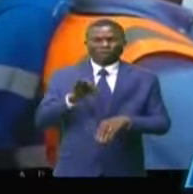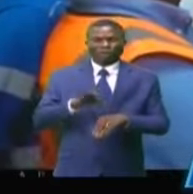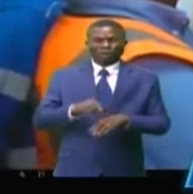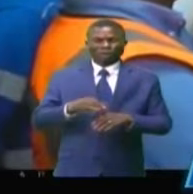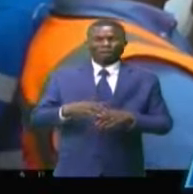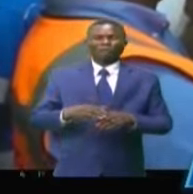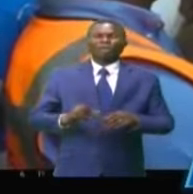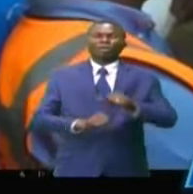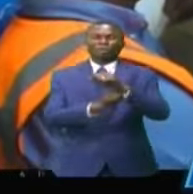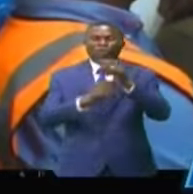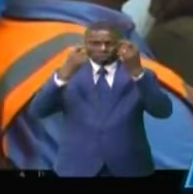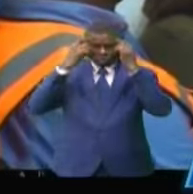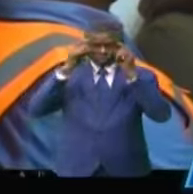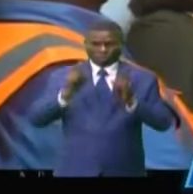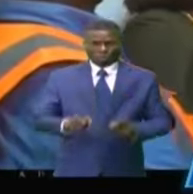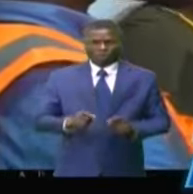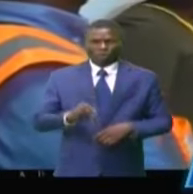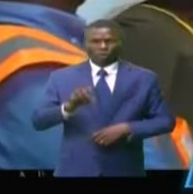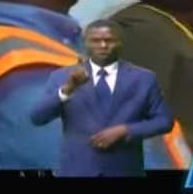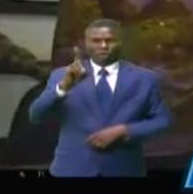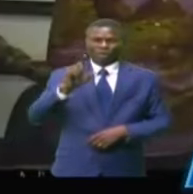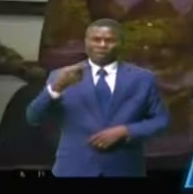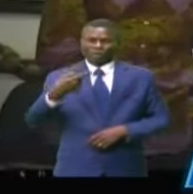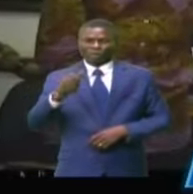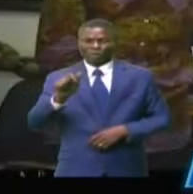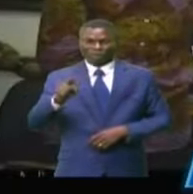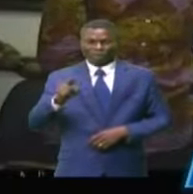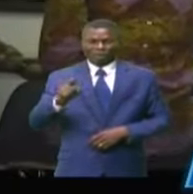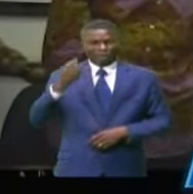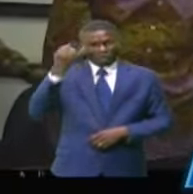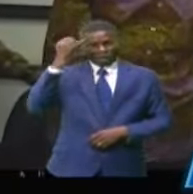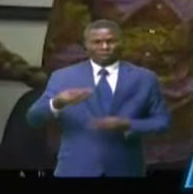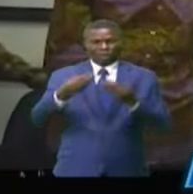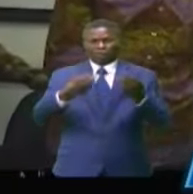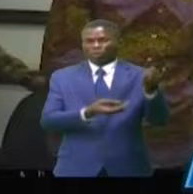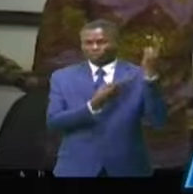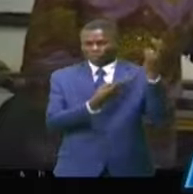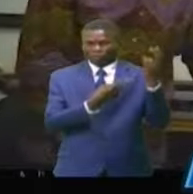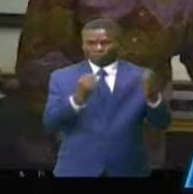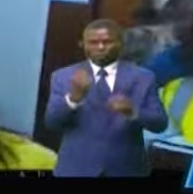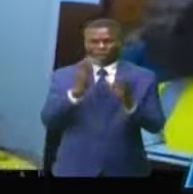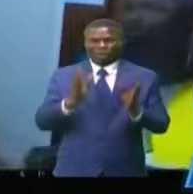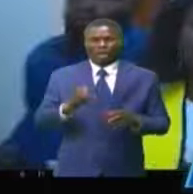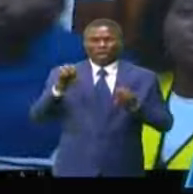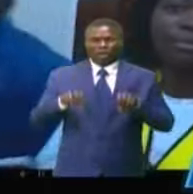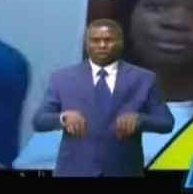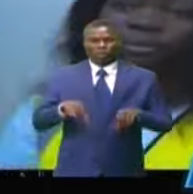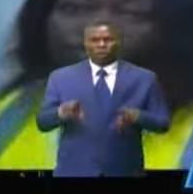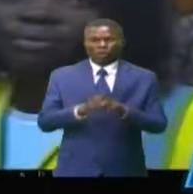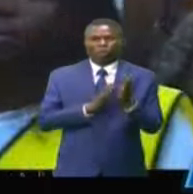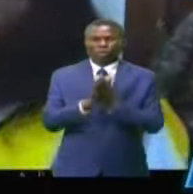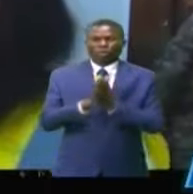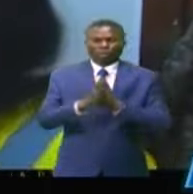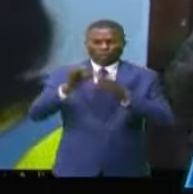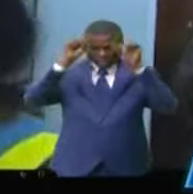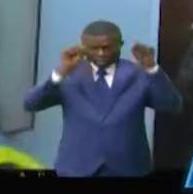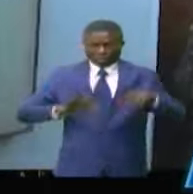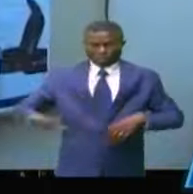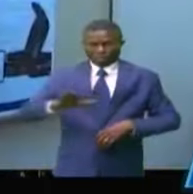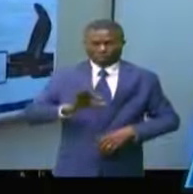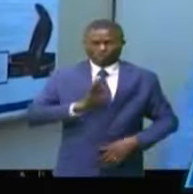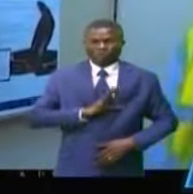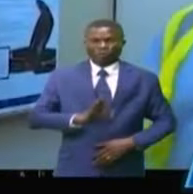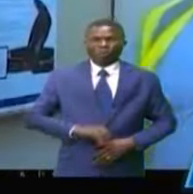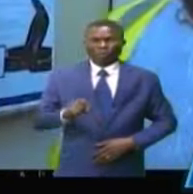saluer la détermination du DG Kachal Miguel visant à valoriser les opérateurs économiques comme le souhaite le président de la